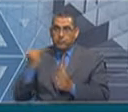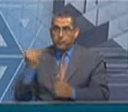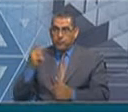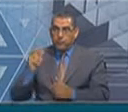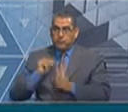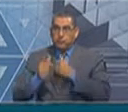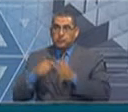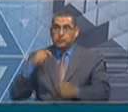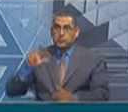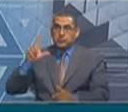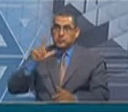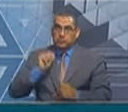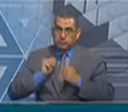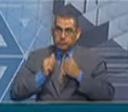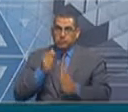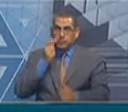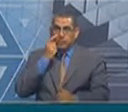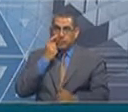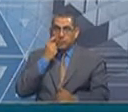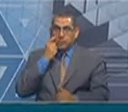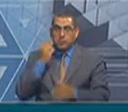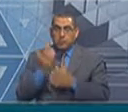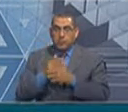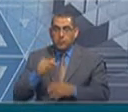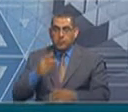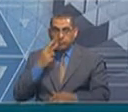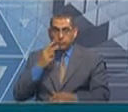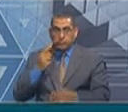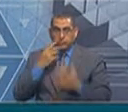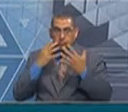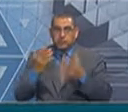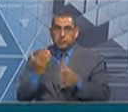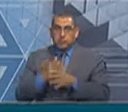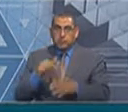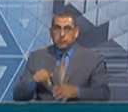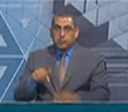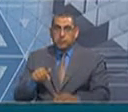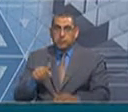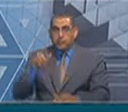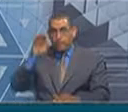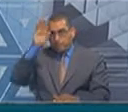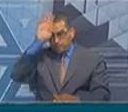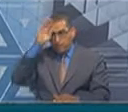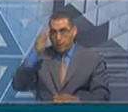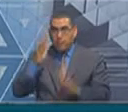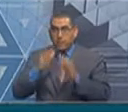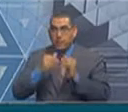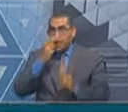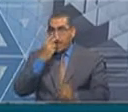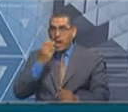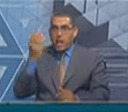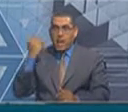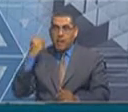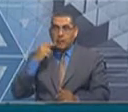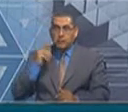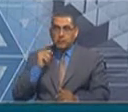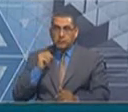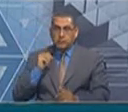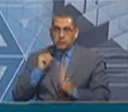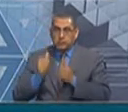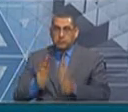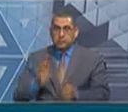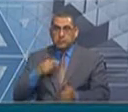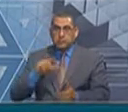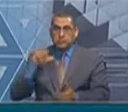من الزعماء، خاصة وأن يعني هذا الموكب سوف يكون يليق بملوك مصر القدامى من إبان عصر